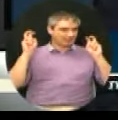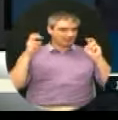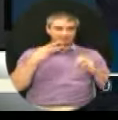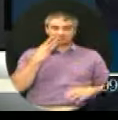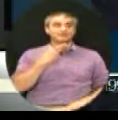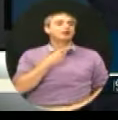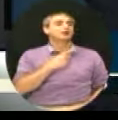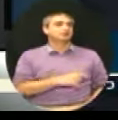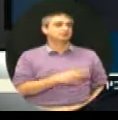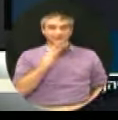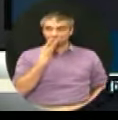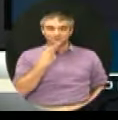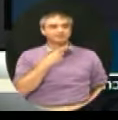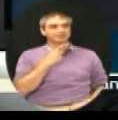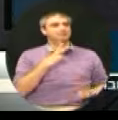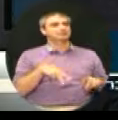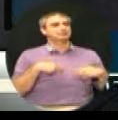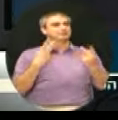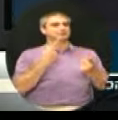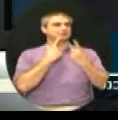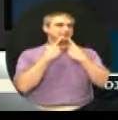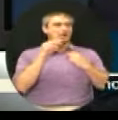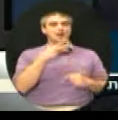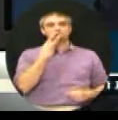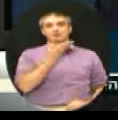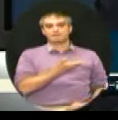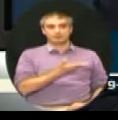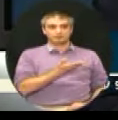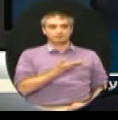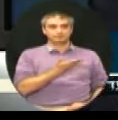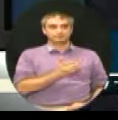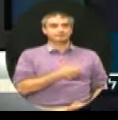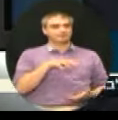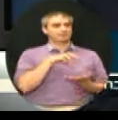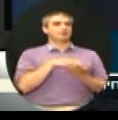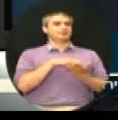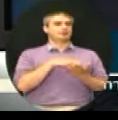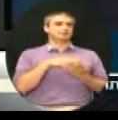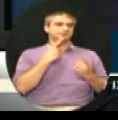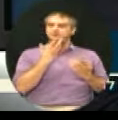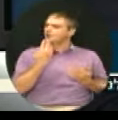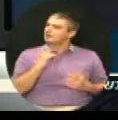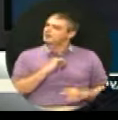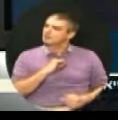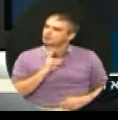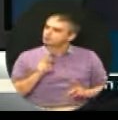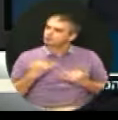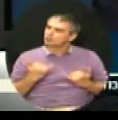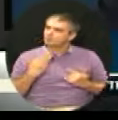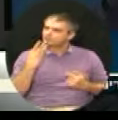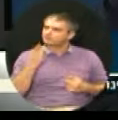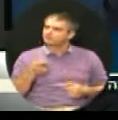לא במרכאות את השפה? זה החזיר את השיח על השפה למרכז השיח הישראלי. כמה התעניינות יש